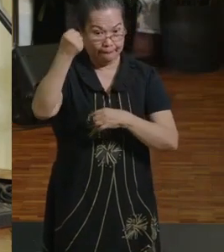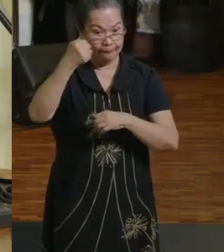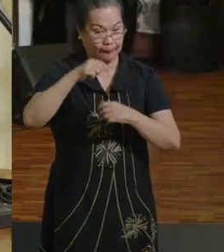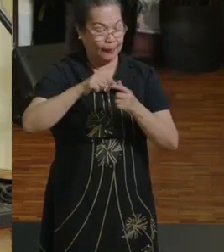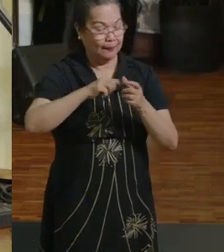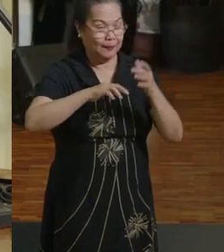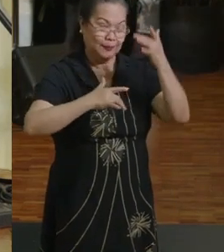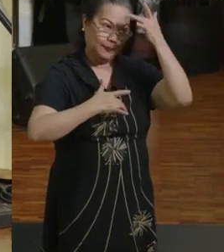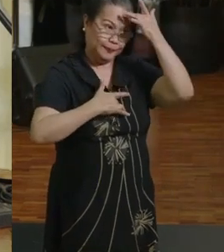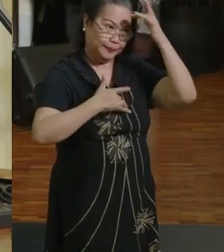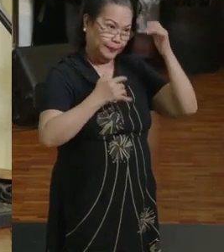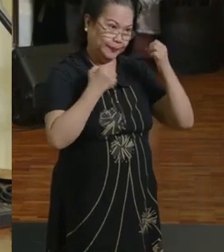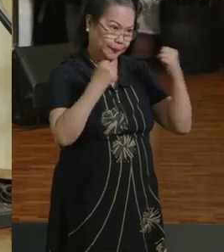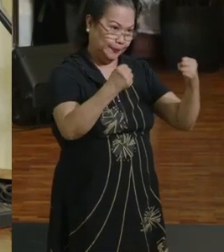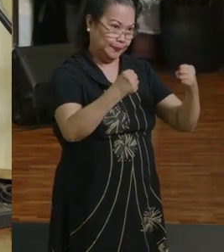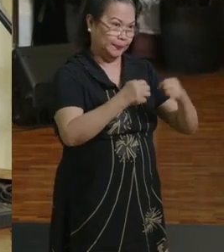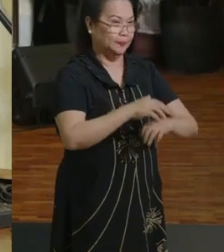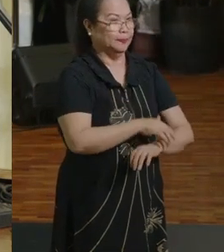affliction.